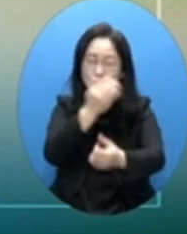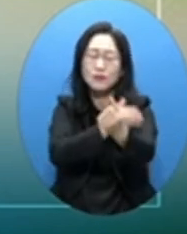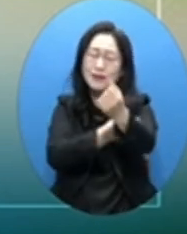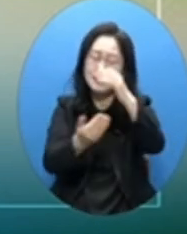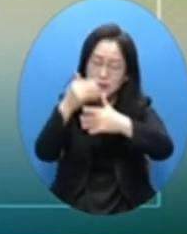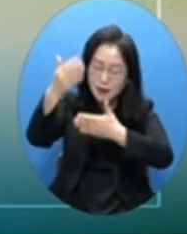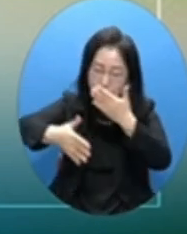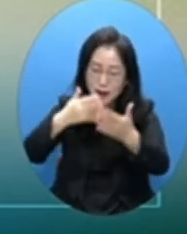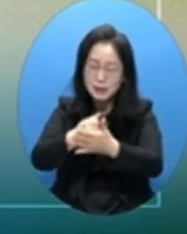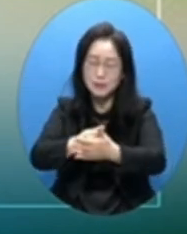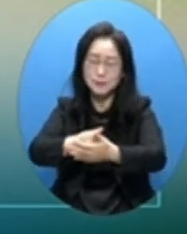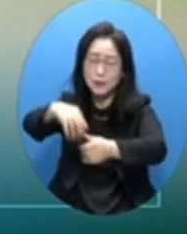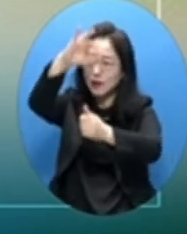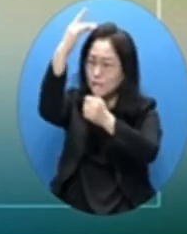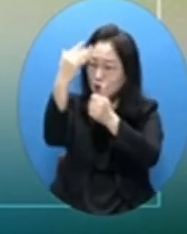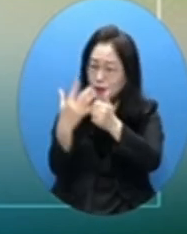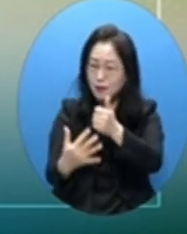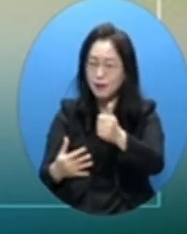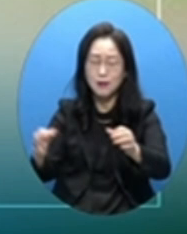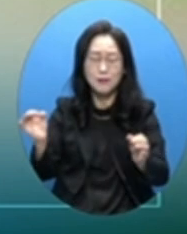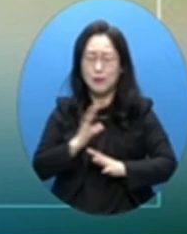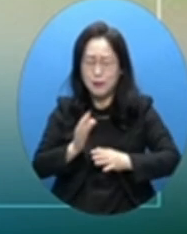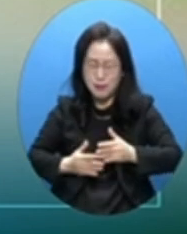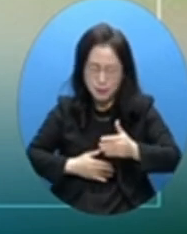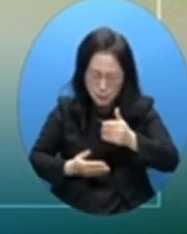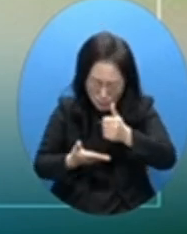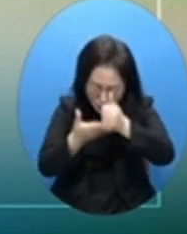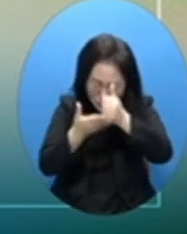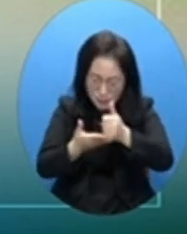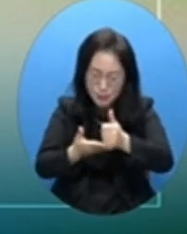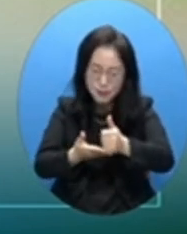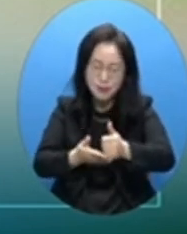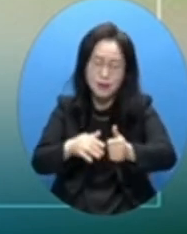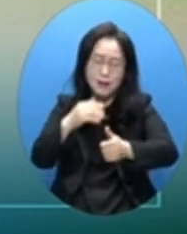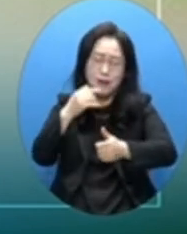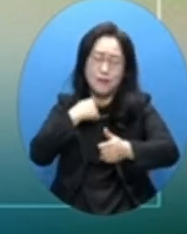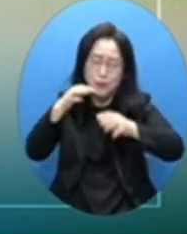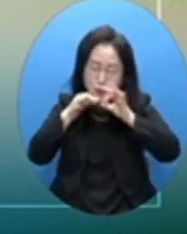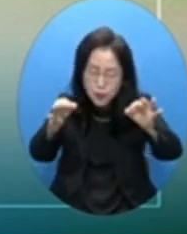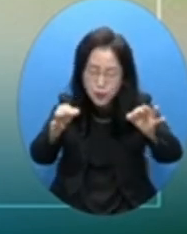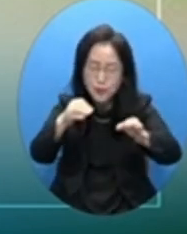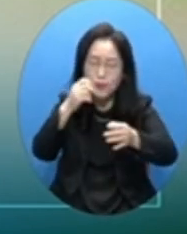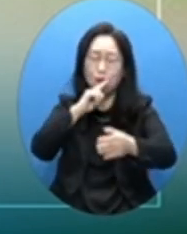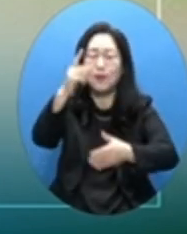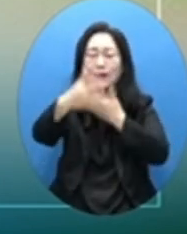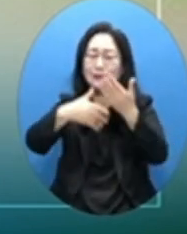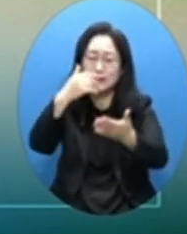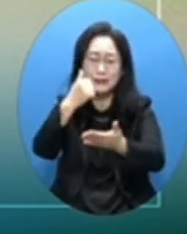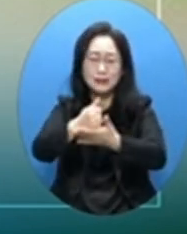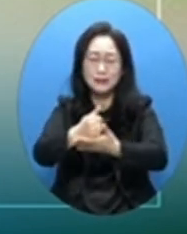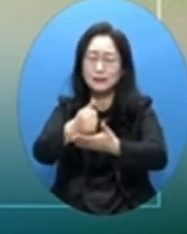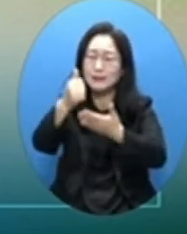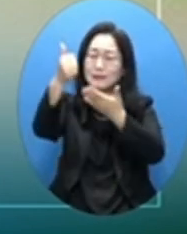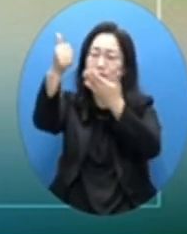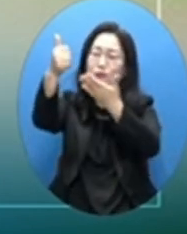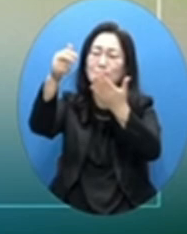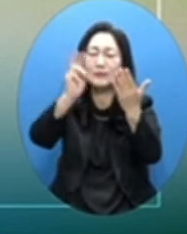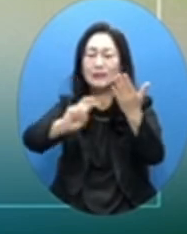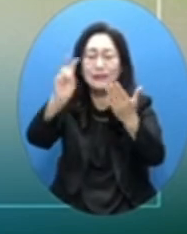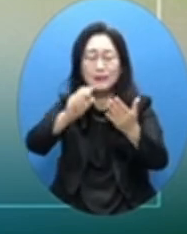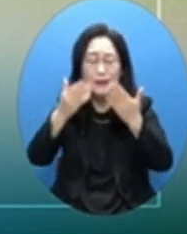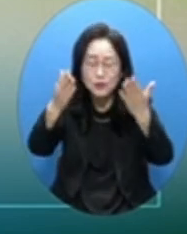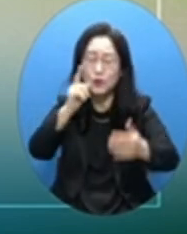하나님의 임재의 경외와 놀라움으로 사로잡 우리는 한 목소리로 소리쳤다 오 하나님 우리는 당신을